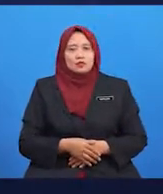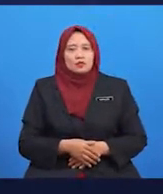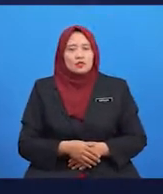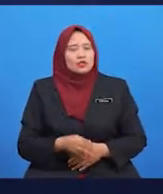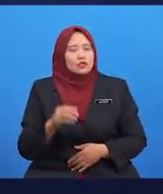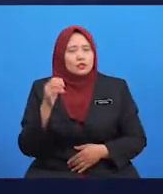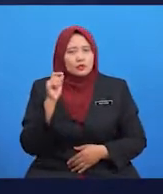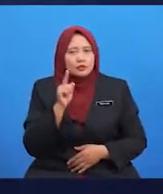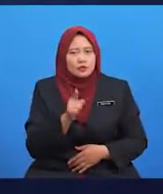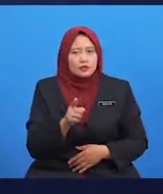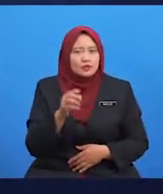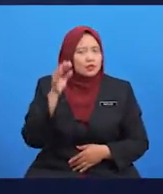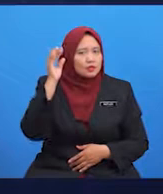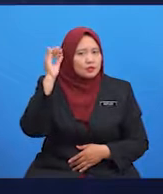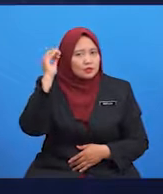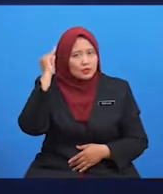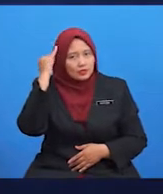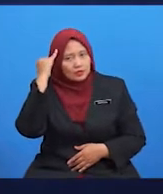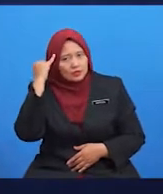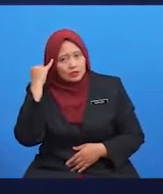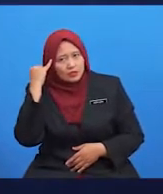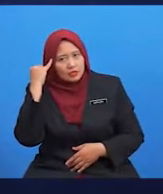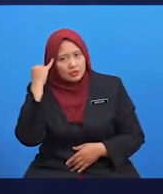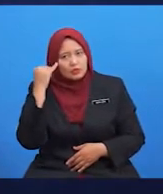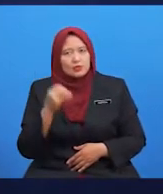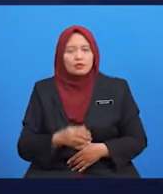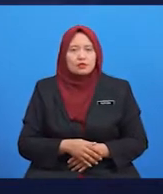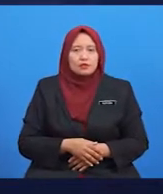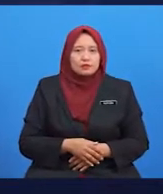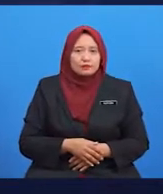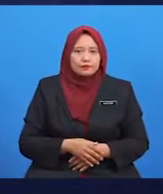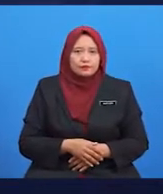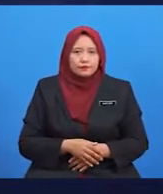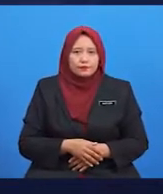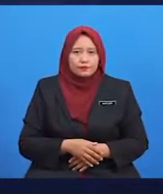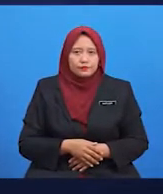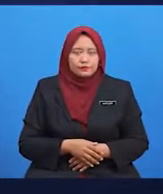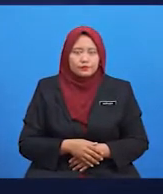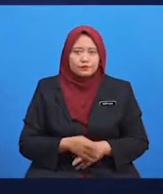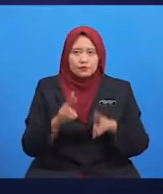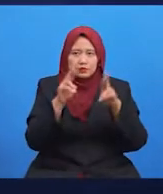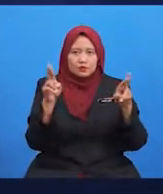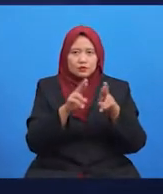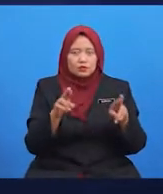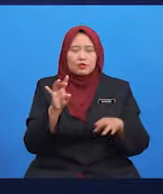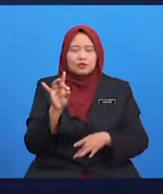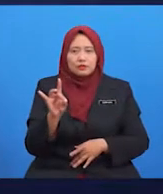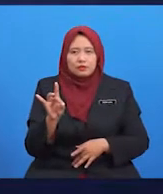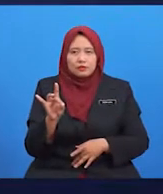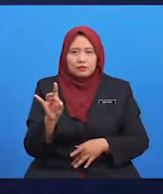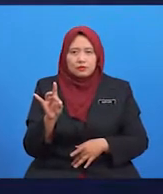jemaah sebelum menunaikan solat. Rangkap 8, selepas